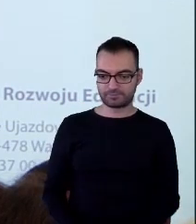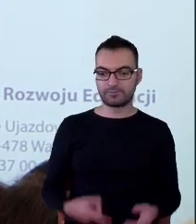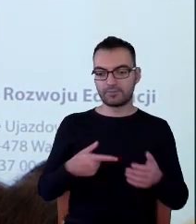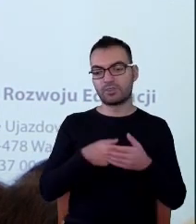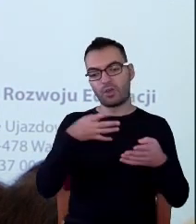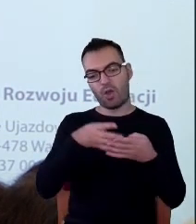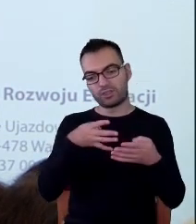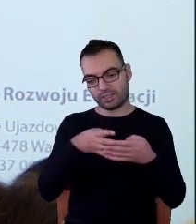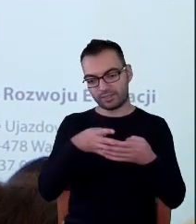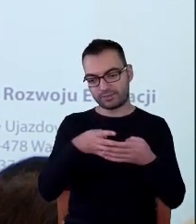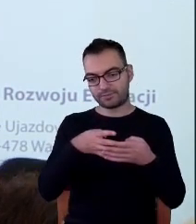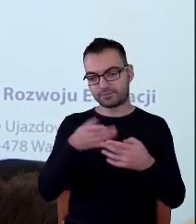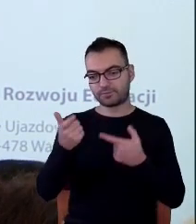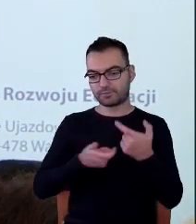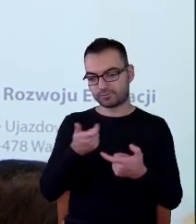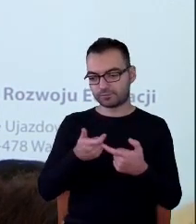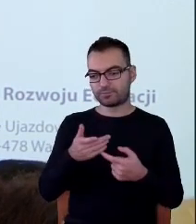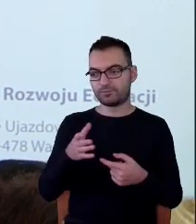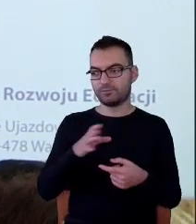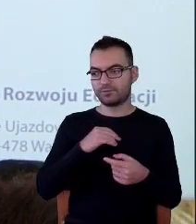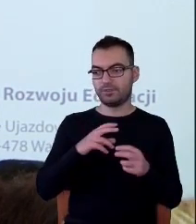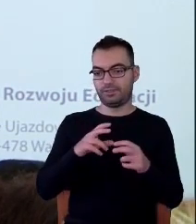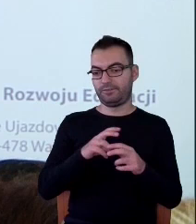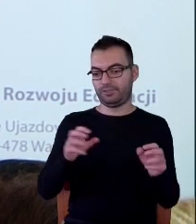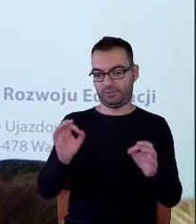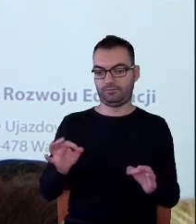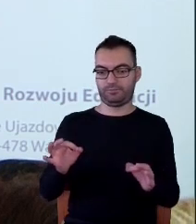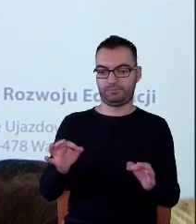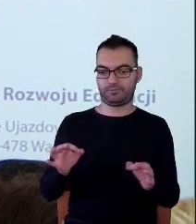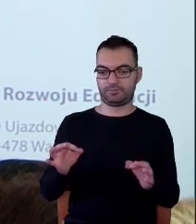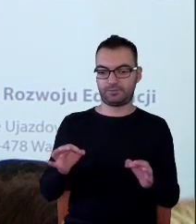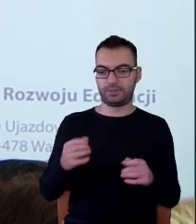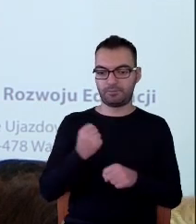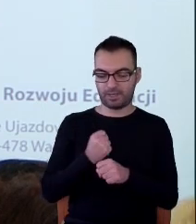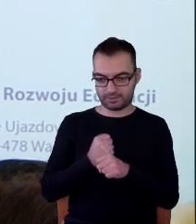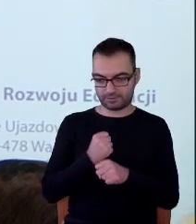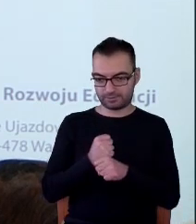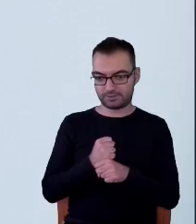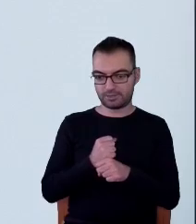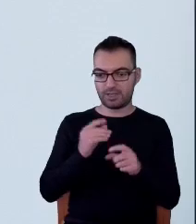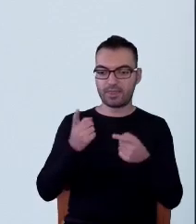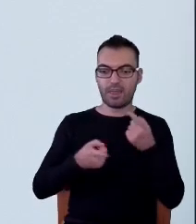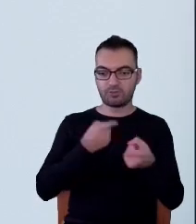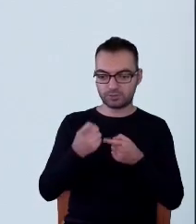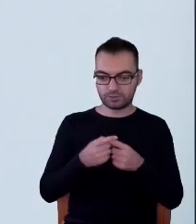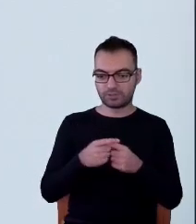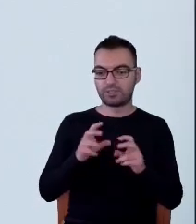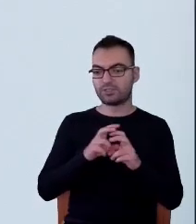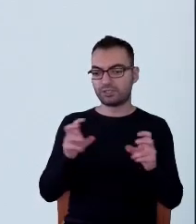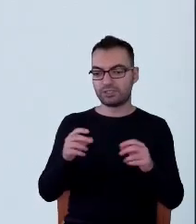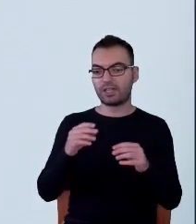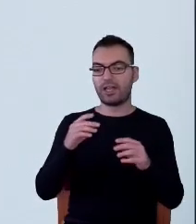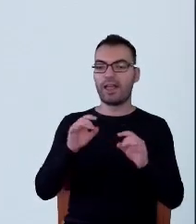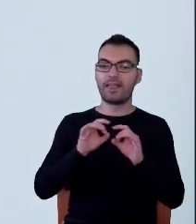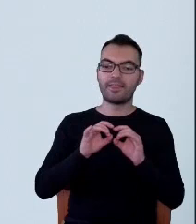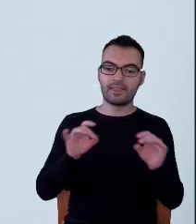ocena funkcjonowania może się odbywać w trakcie bieżącej i odbywa się w trakcie bieżącej pracy nauczyciela z uczniem, w czasie pracy